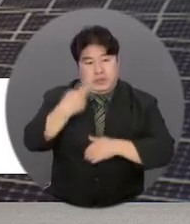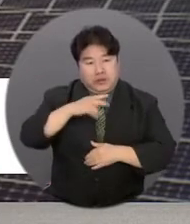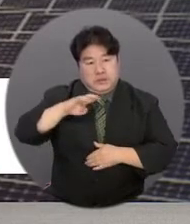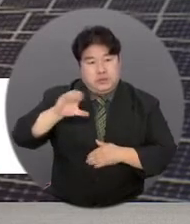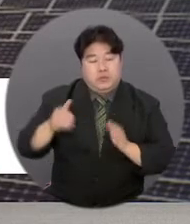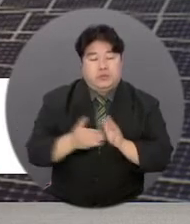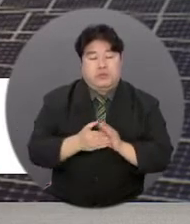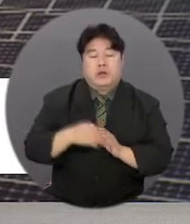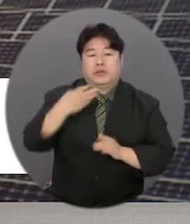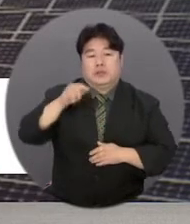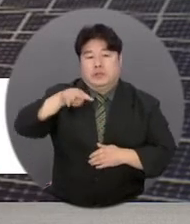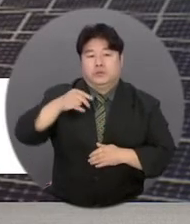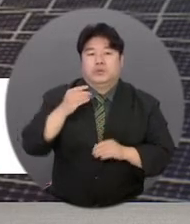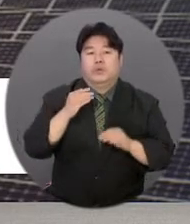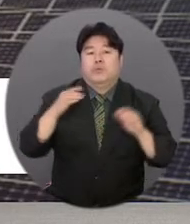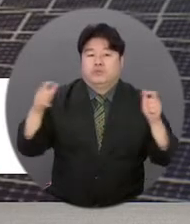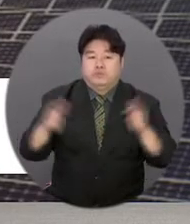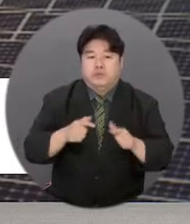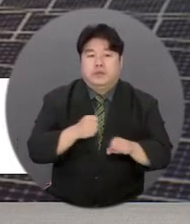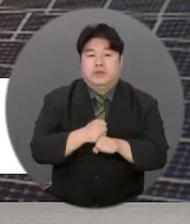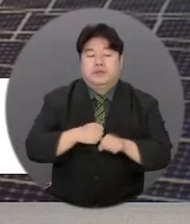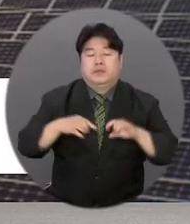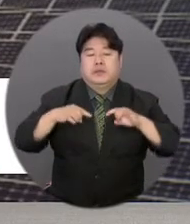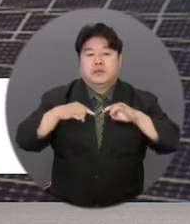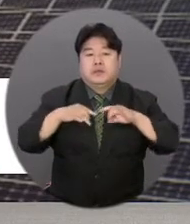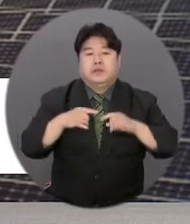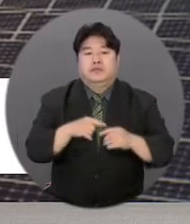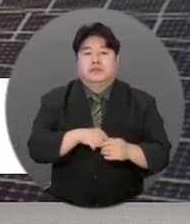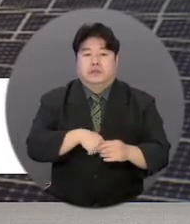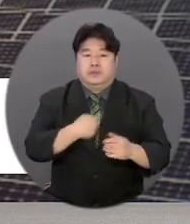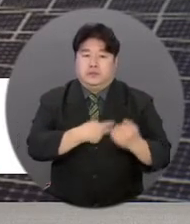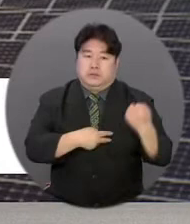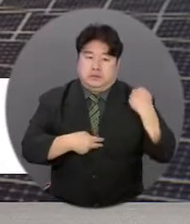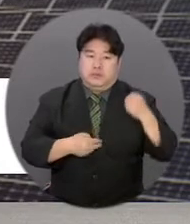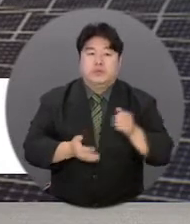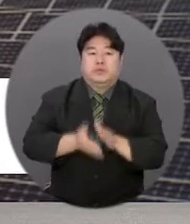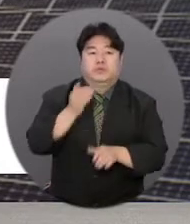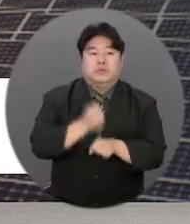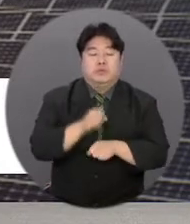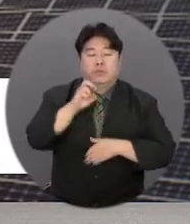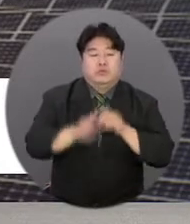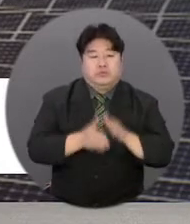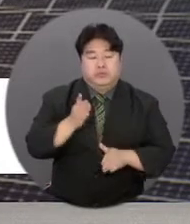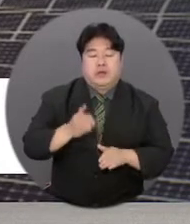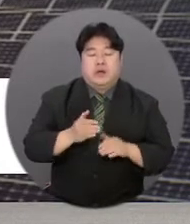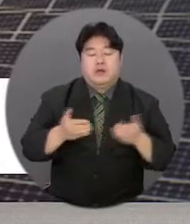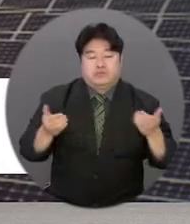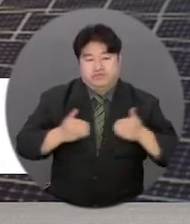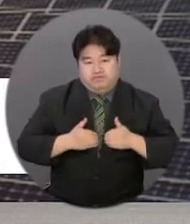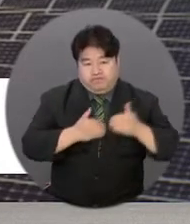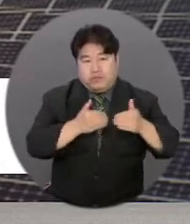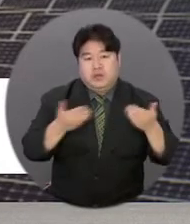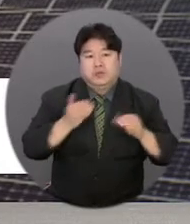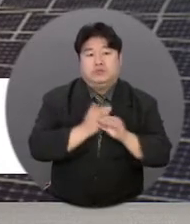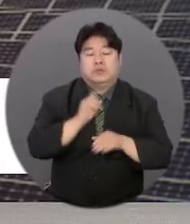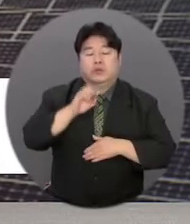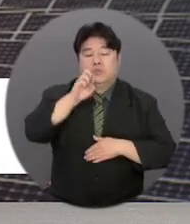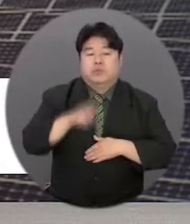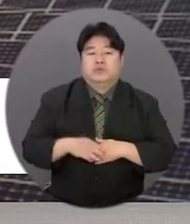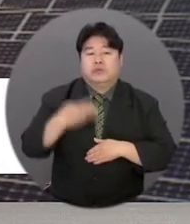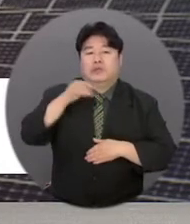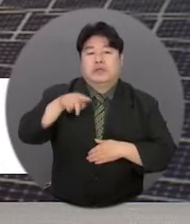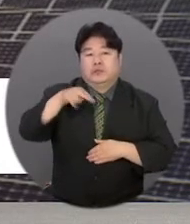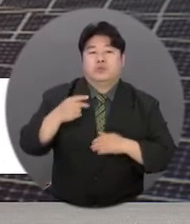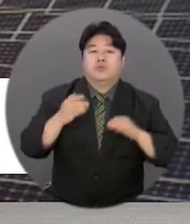2045년까지 탄소 중립 에너지 자립 도시를 만들겠다는 광주시가 추진하고 있는 사업 가운데 하나인데요. 광주의 탄소